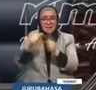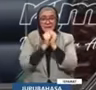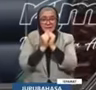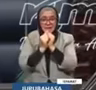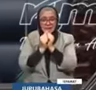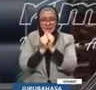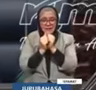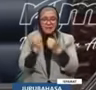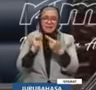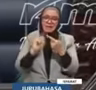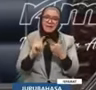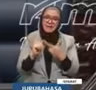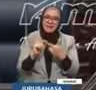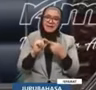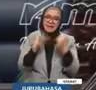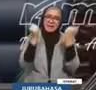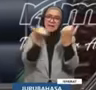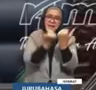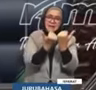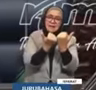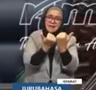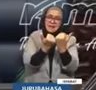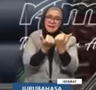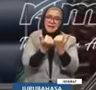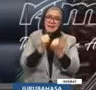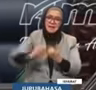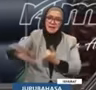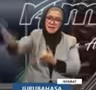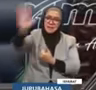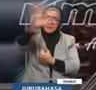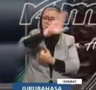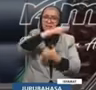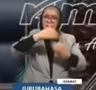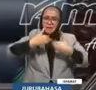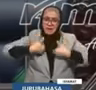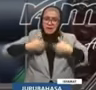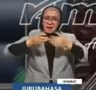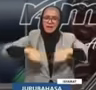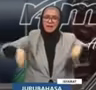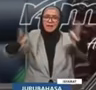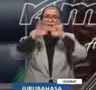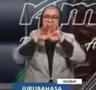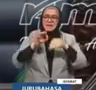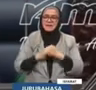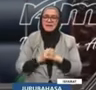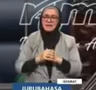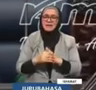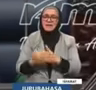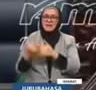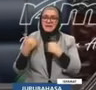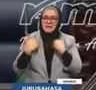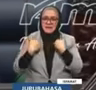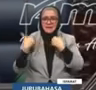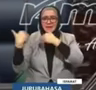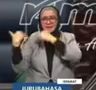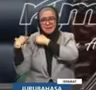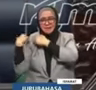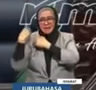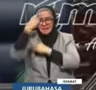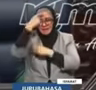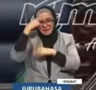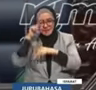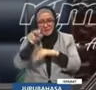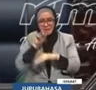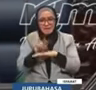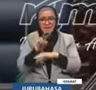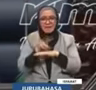dan agency agency mereka yang ada kepentingan dan tanggung jawab untuk melihat